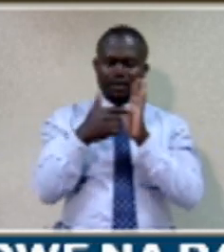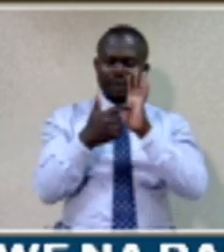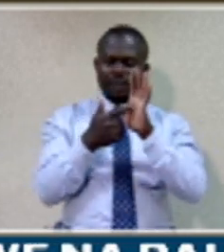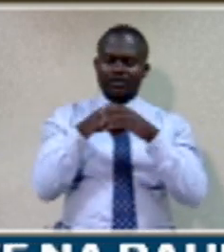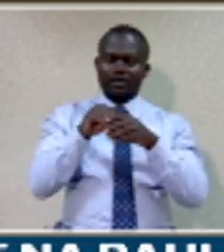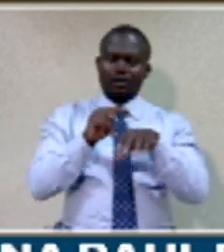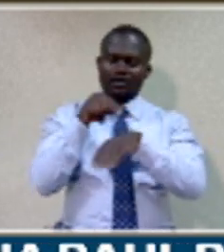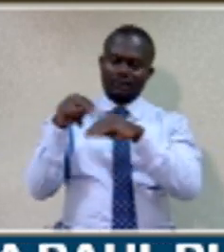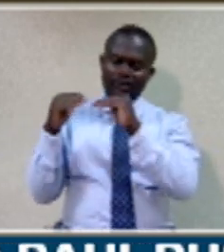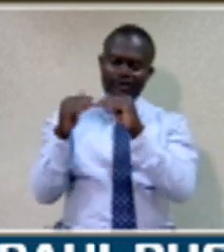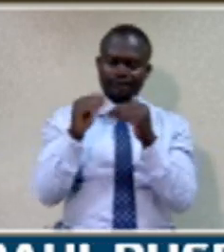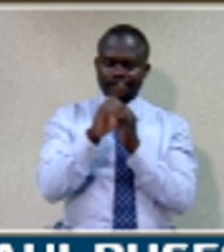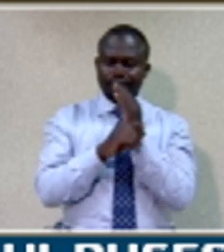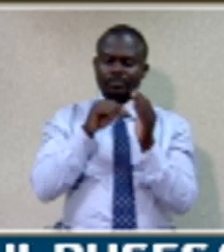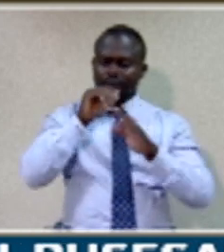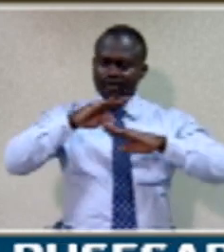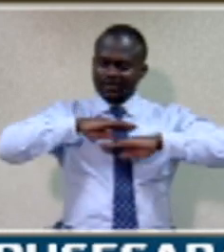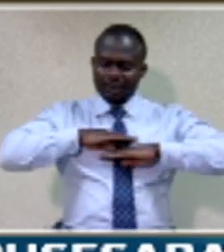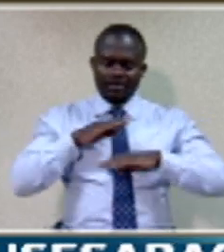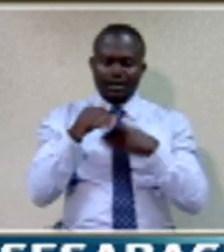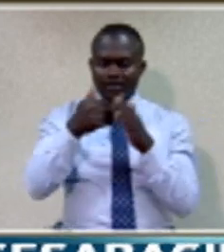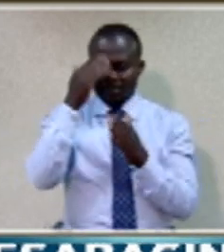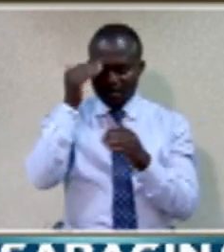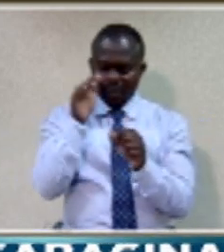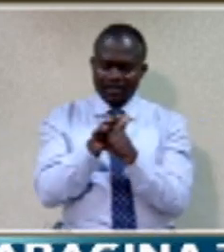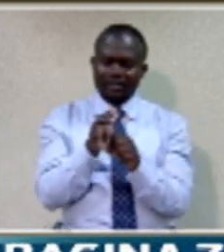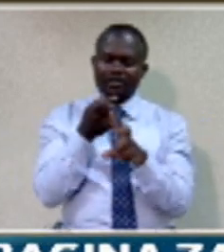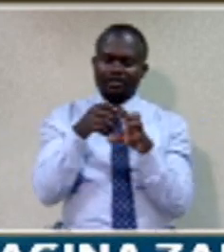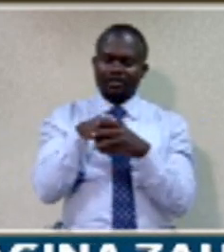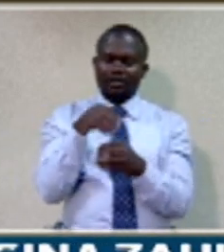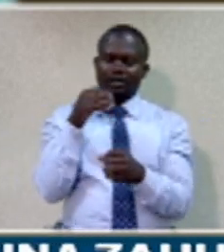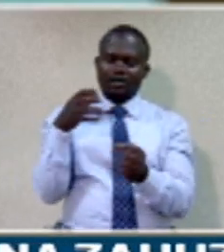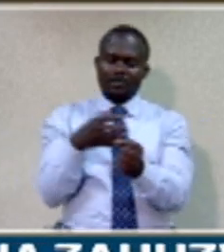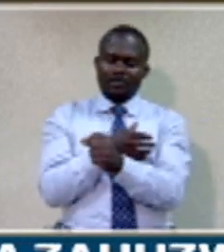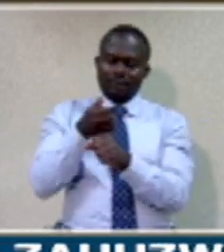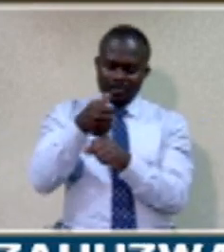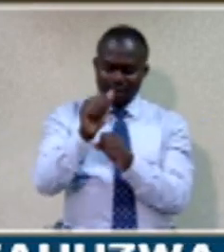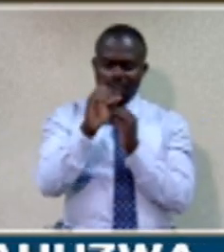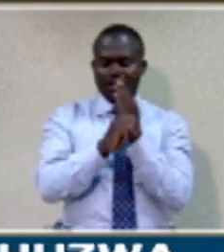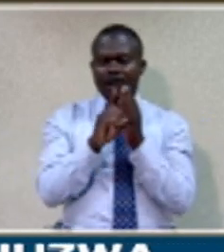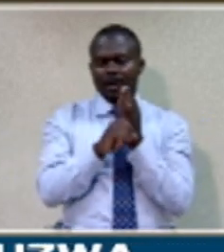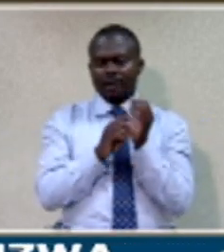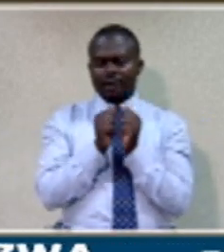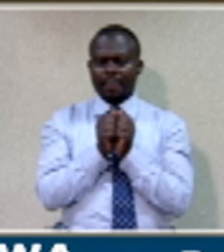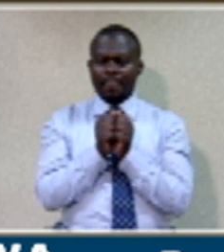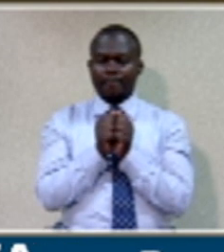rwego rw'uturere ntihagije, kuko akenshi ituruka mu mikoro bwite y'akarere.